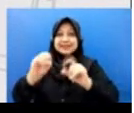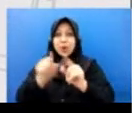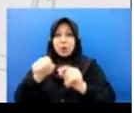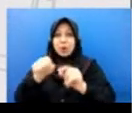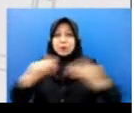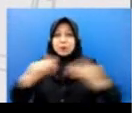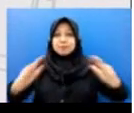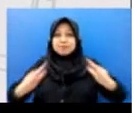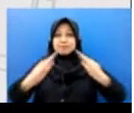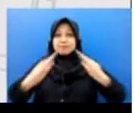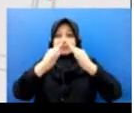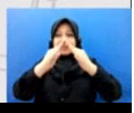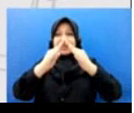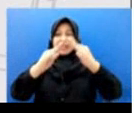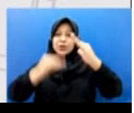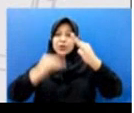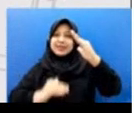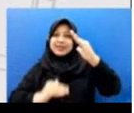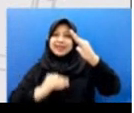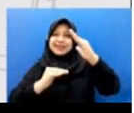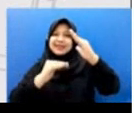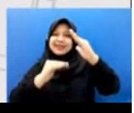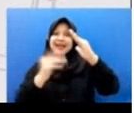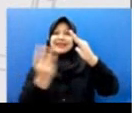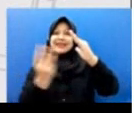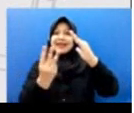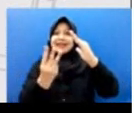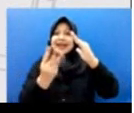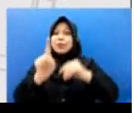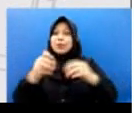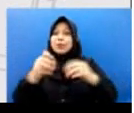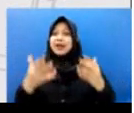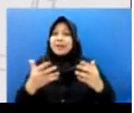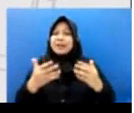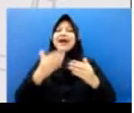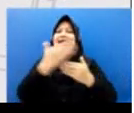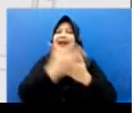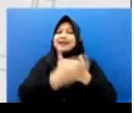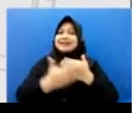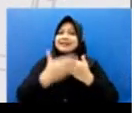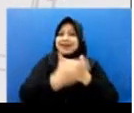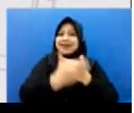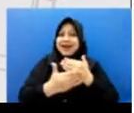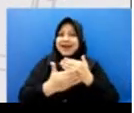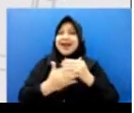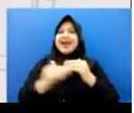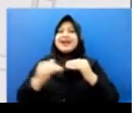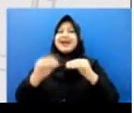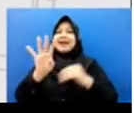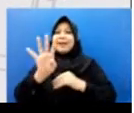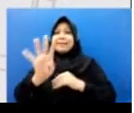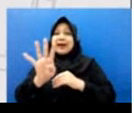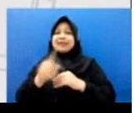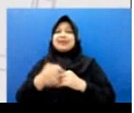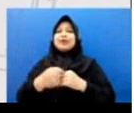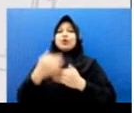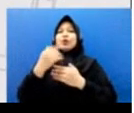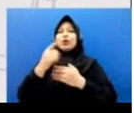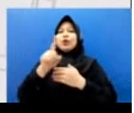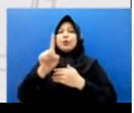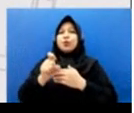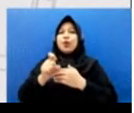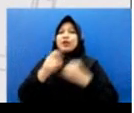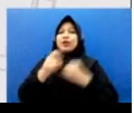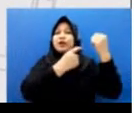kebutuhan tingkat ketiga itu adalah kebutuhan kasih sayang, keempat adalah kebutuhan kompetensi, yang kelima adalah